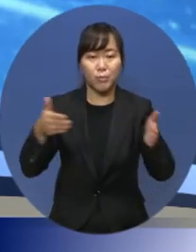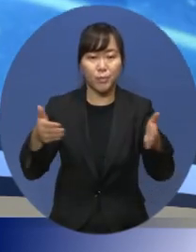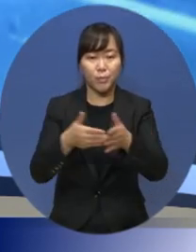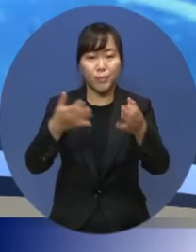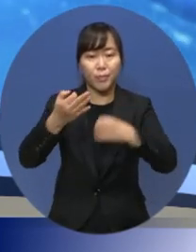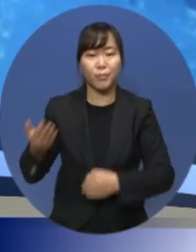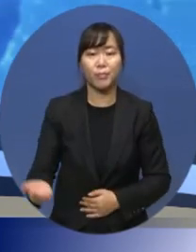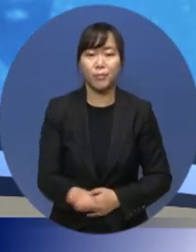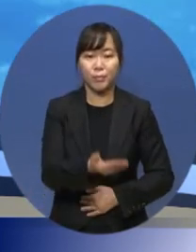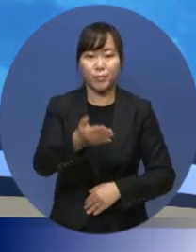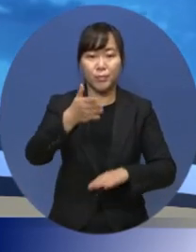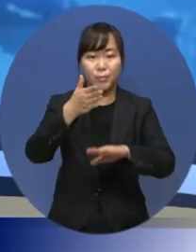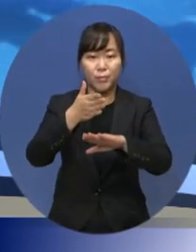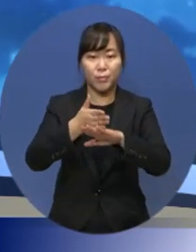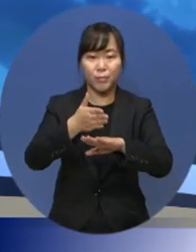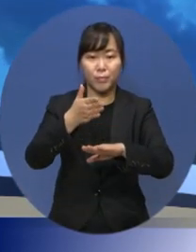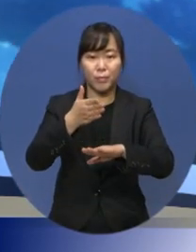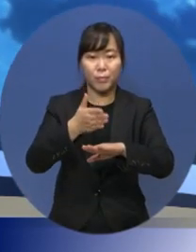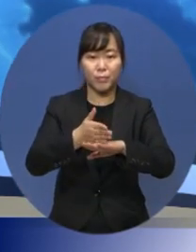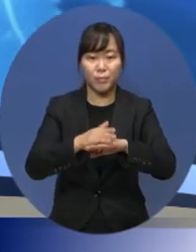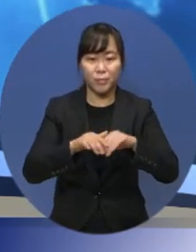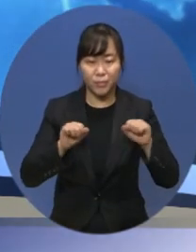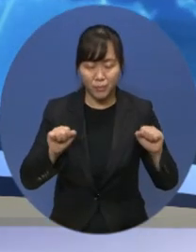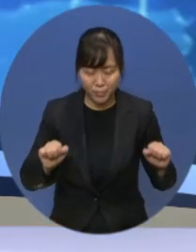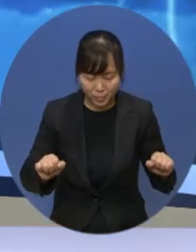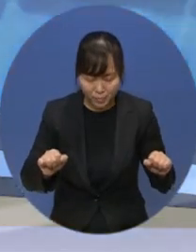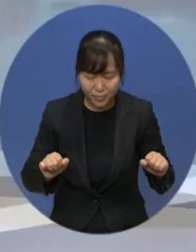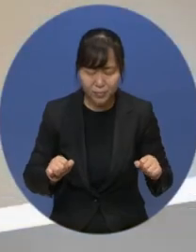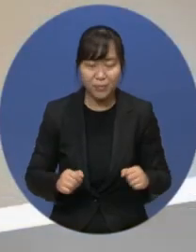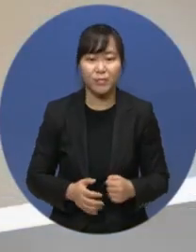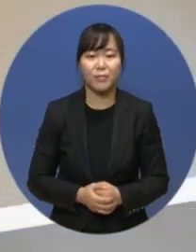마칩니다. 시청해주신 여러분 고맙습니다.